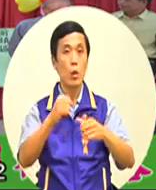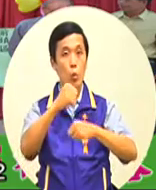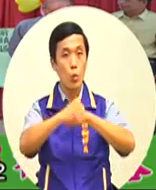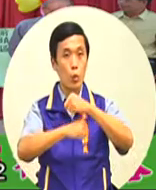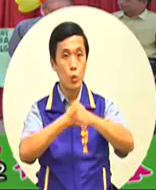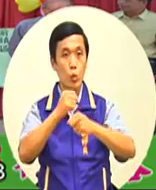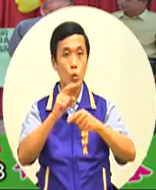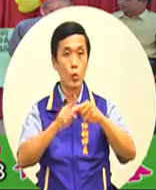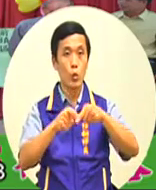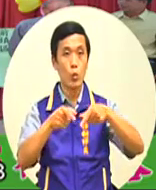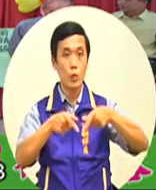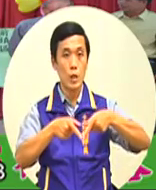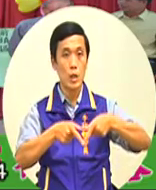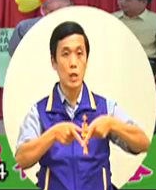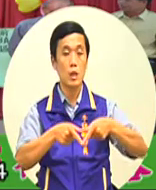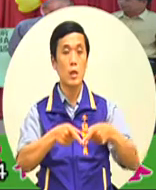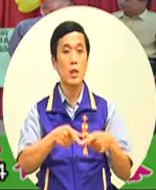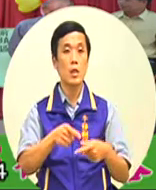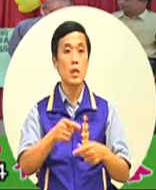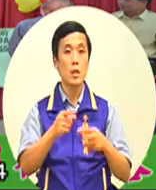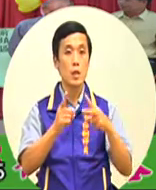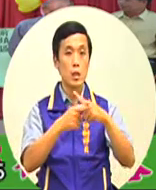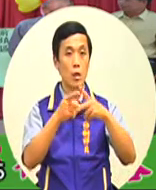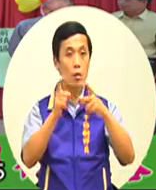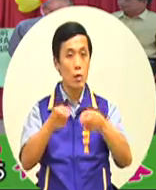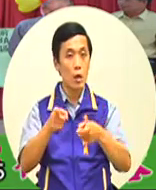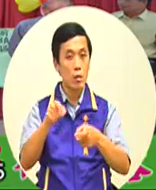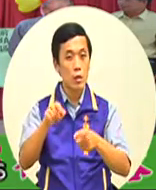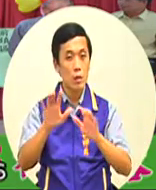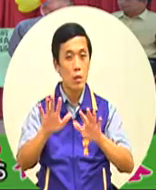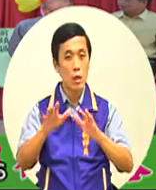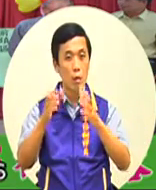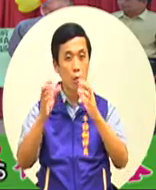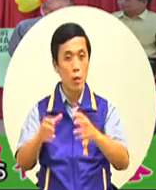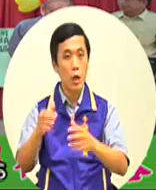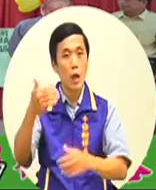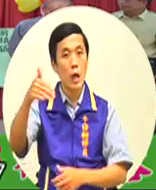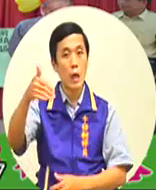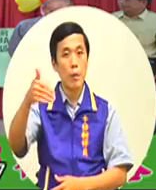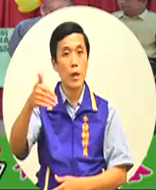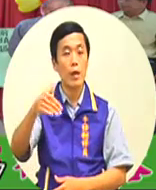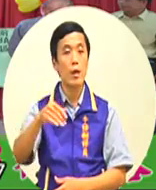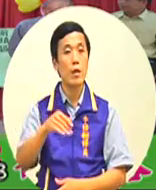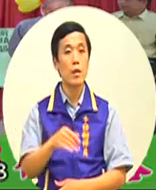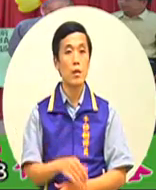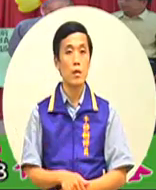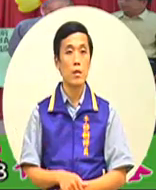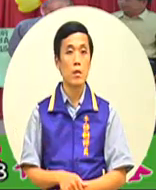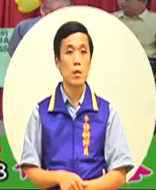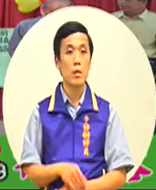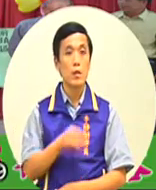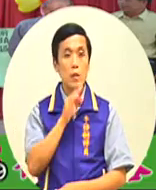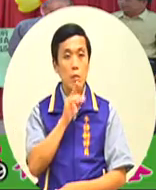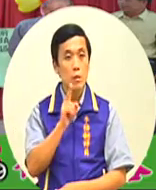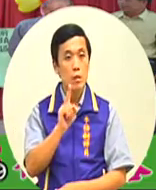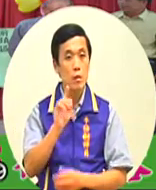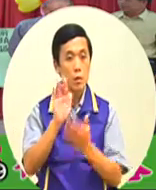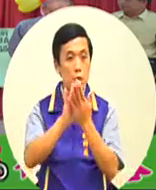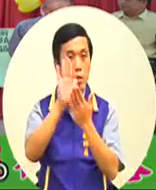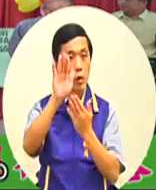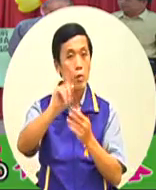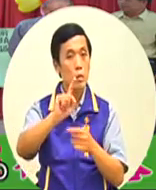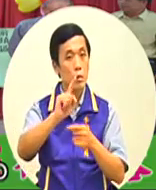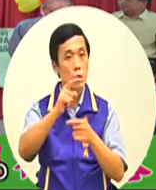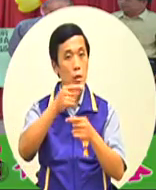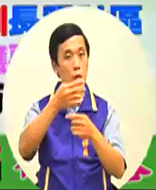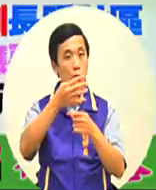刚说啊，活动中心，但是好像小港目前好像没有这个日照中心嘛，是不是？有什么时候可以